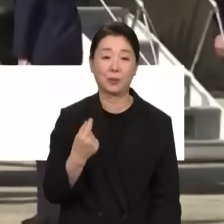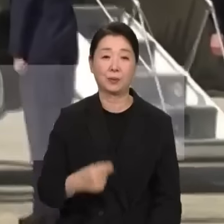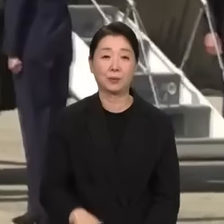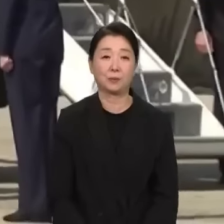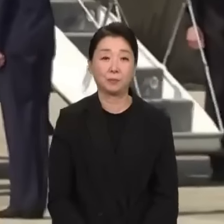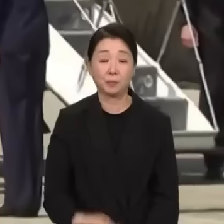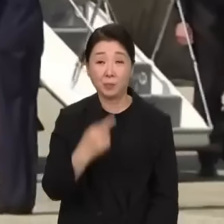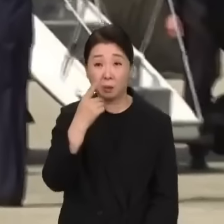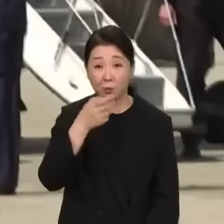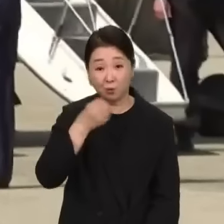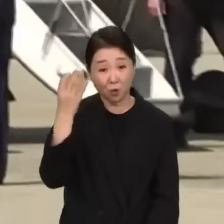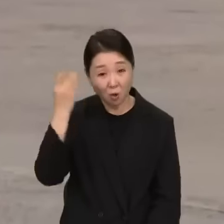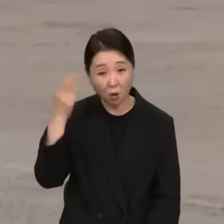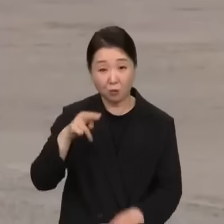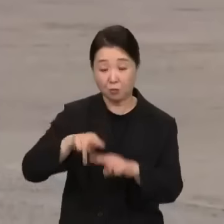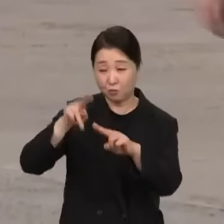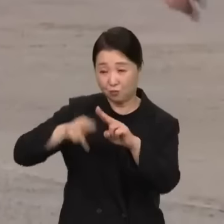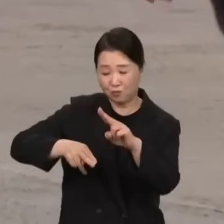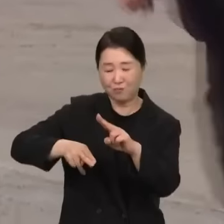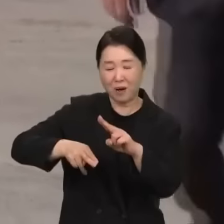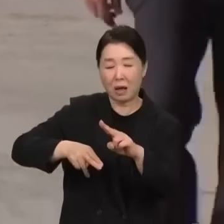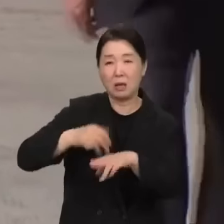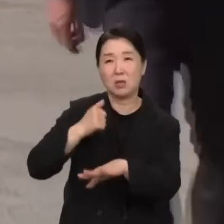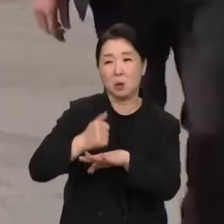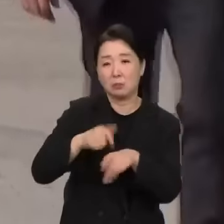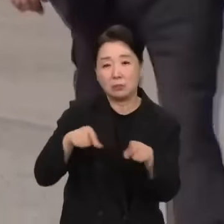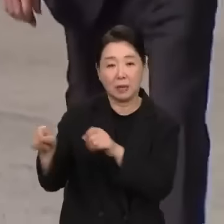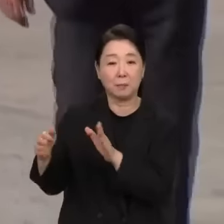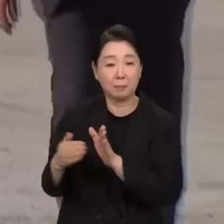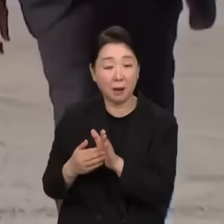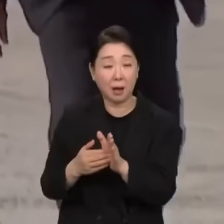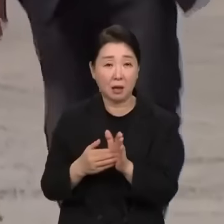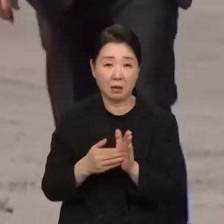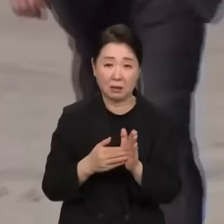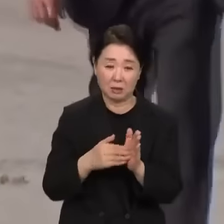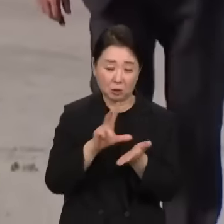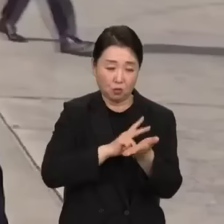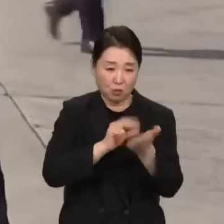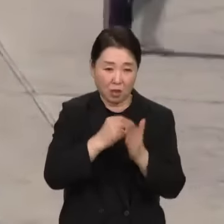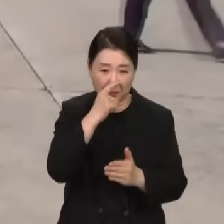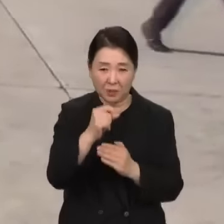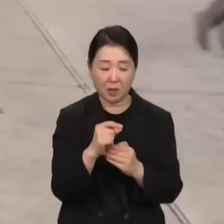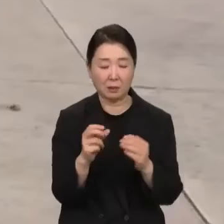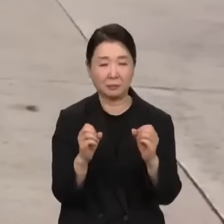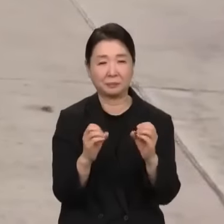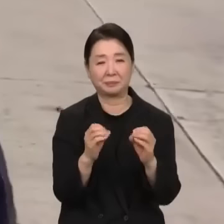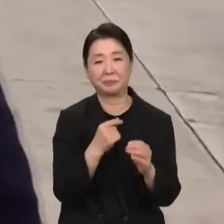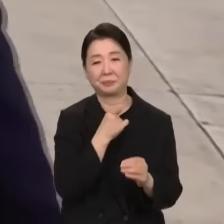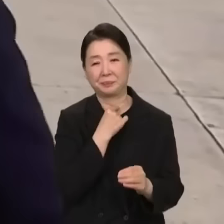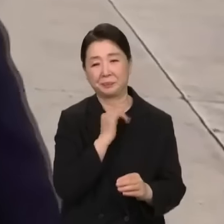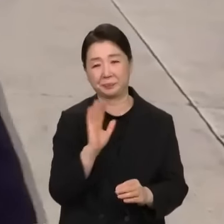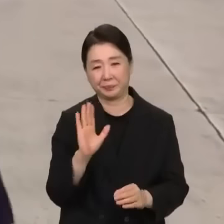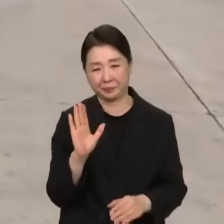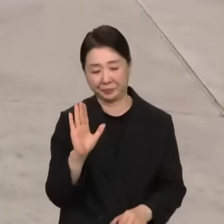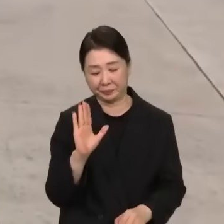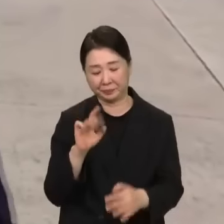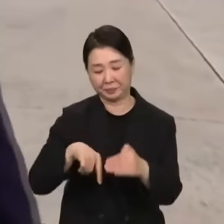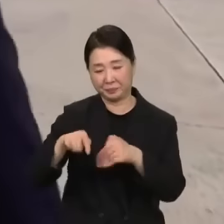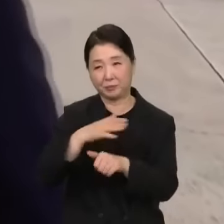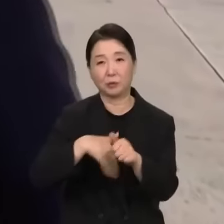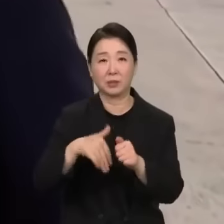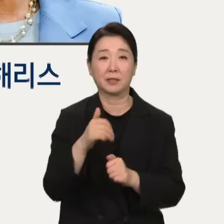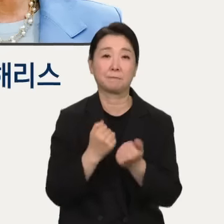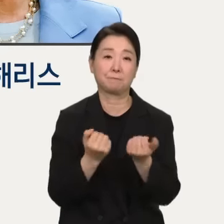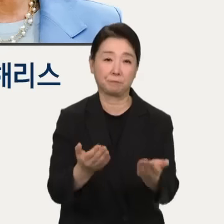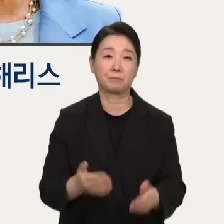미 언론은 후보 사퇴 문제는 뒷전으로 밀려났다며 민감한 주제를 논의하고 싶어하지 않는다고 민주당 안팎의 분위기를